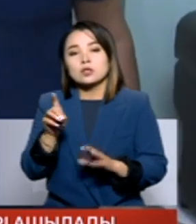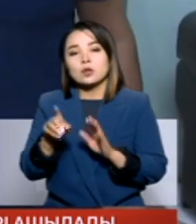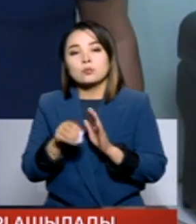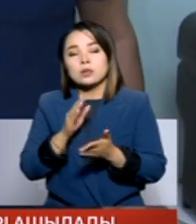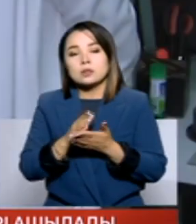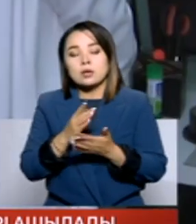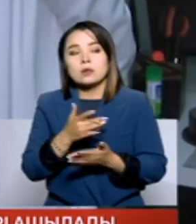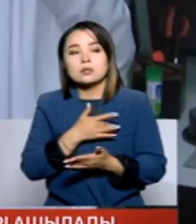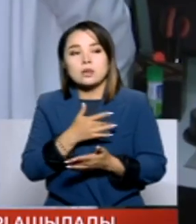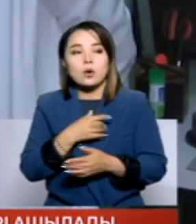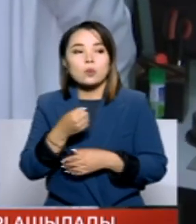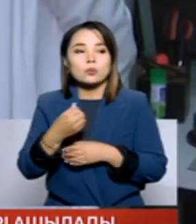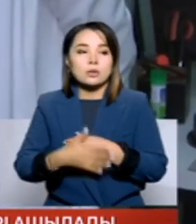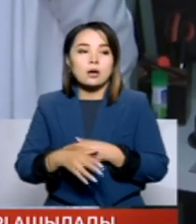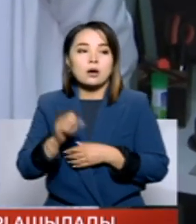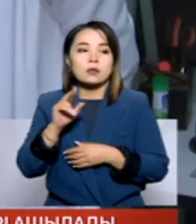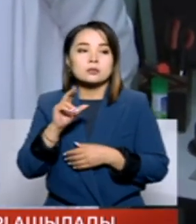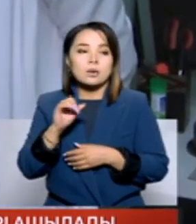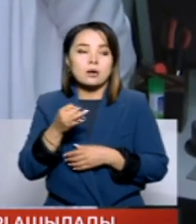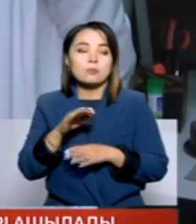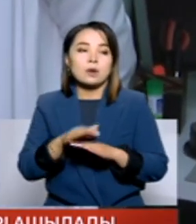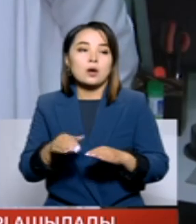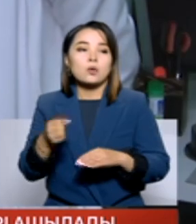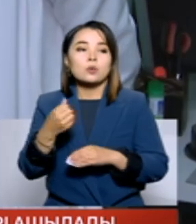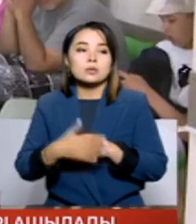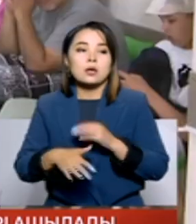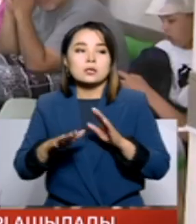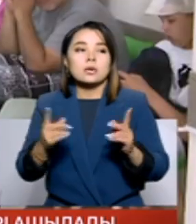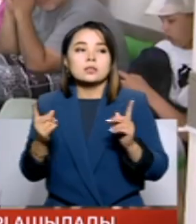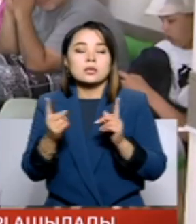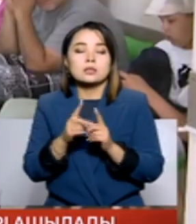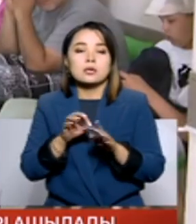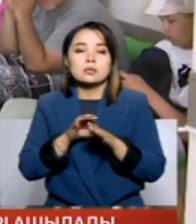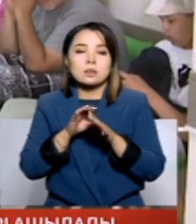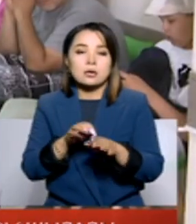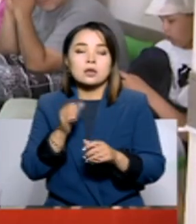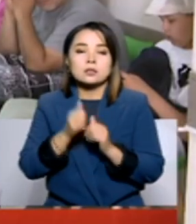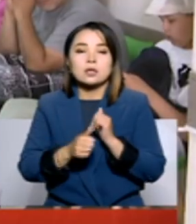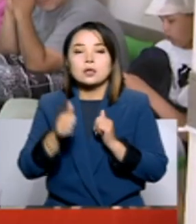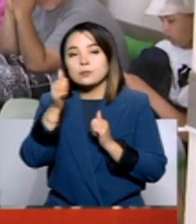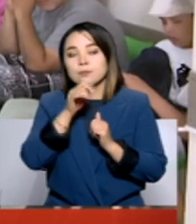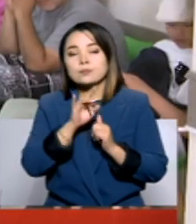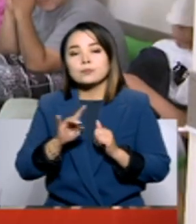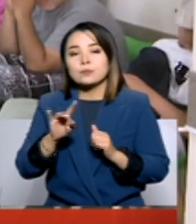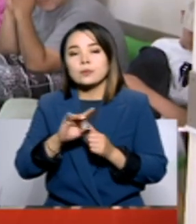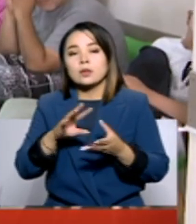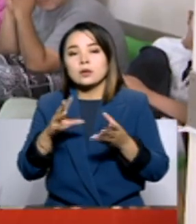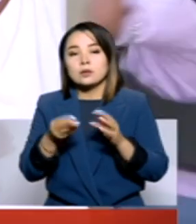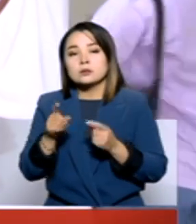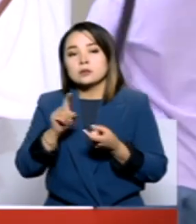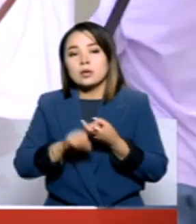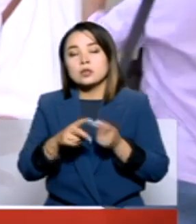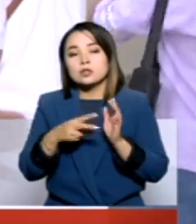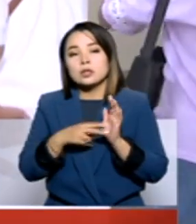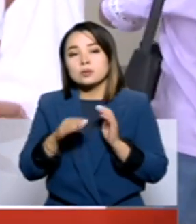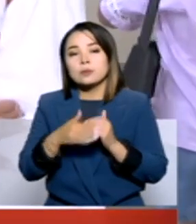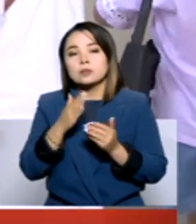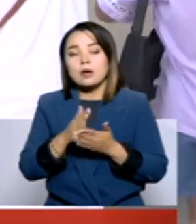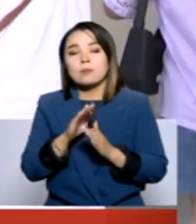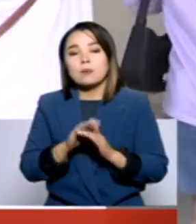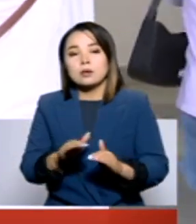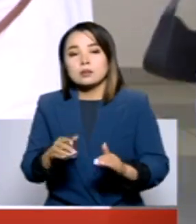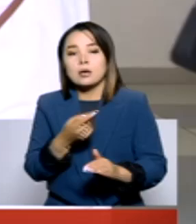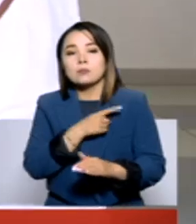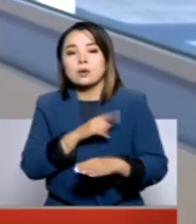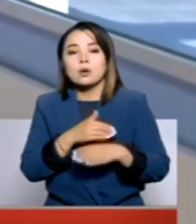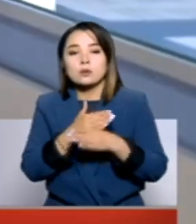қалалық кардиология орталығы мен Ақсай балалар орталығы ұжымдарымен кездесті. Мұнда жыл сайын республика бойынша 7000-нан астам бала медициналық